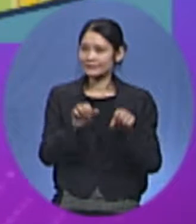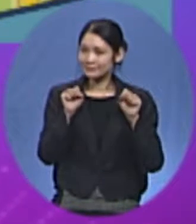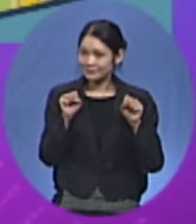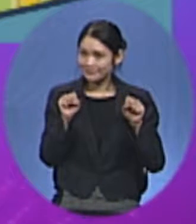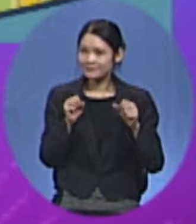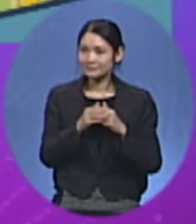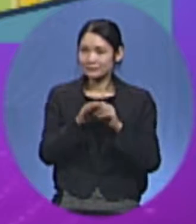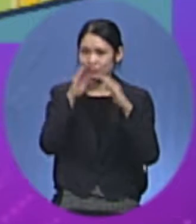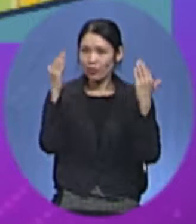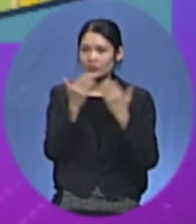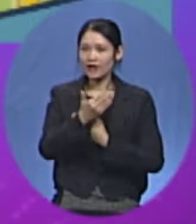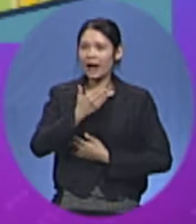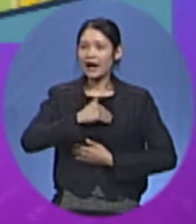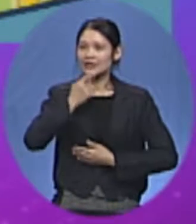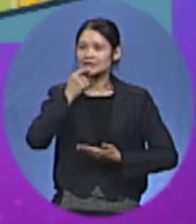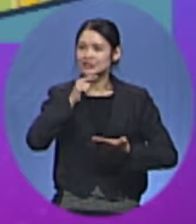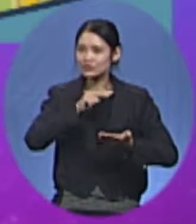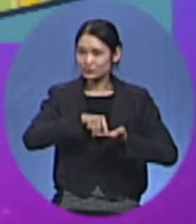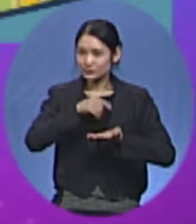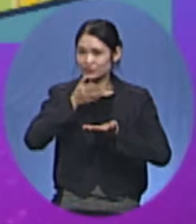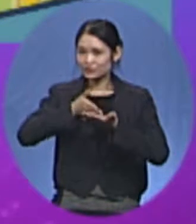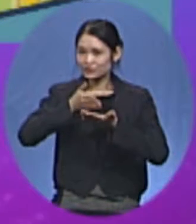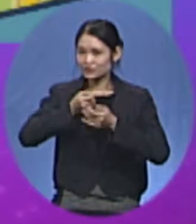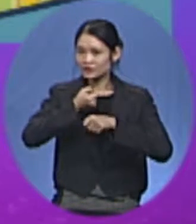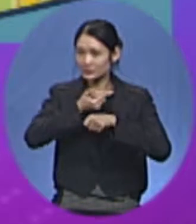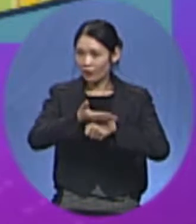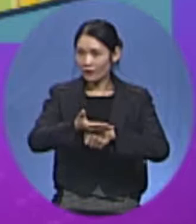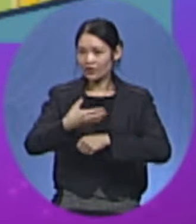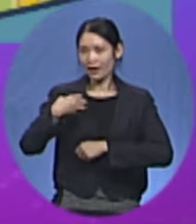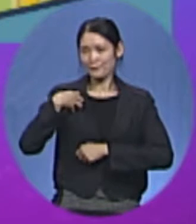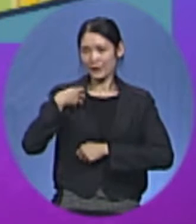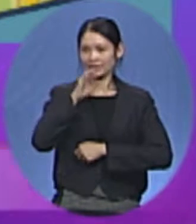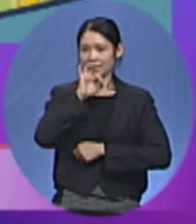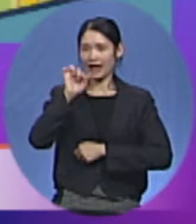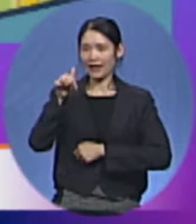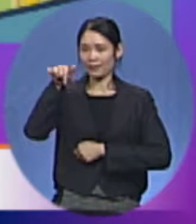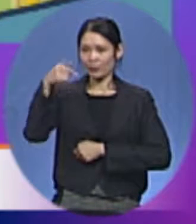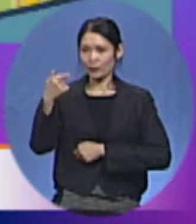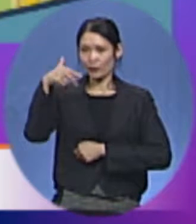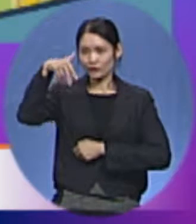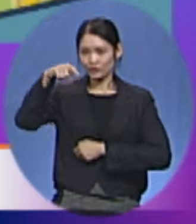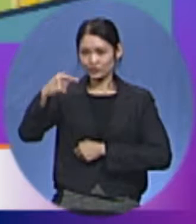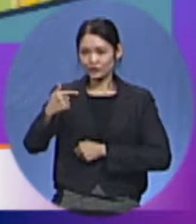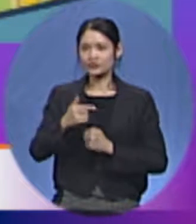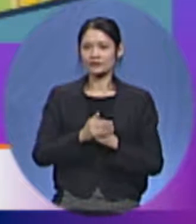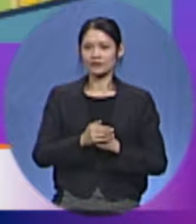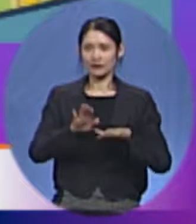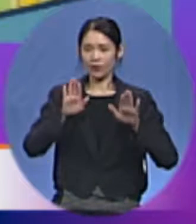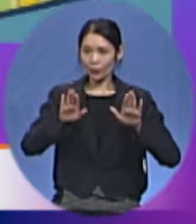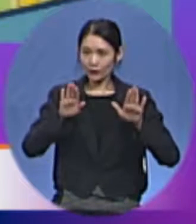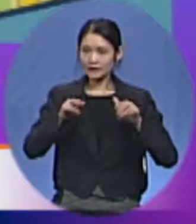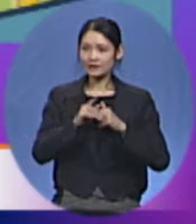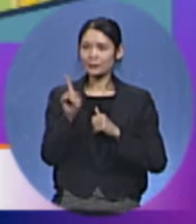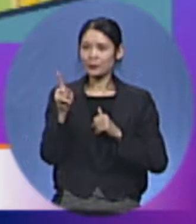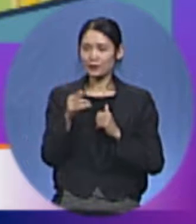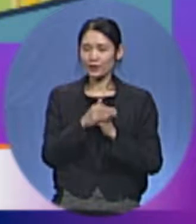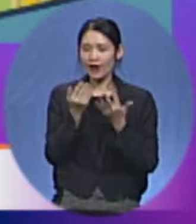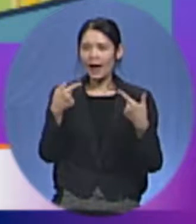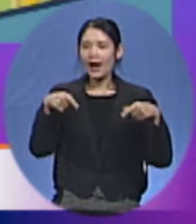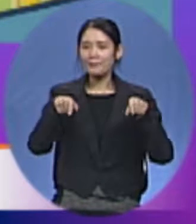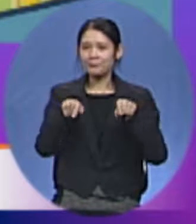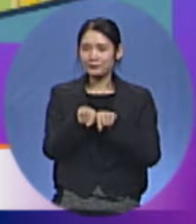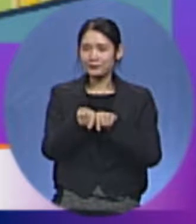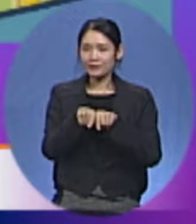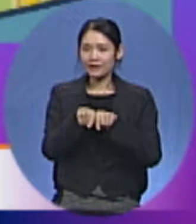안녕하세요. 모두가 알기 쉬운 뉴스를 전하게 될 안호준입니다. 이번 시간에는 함께하는